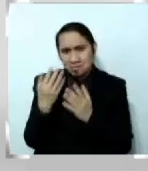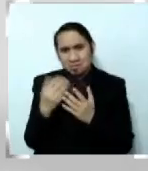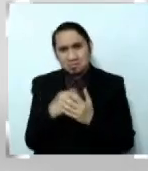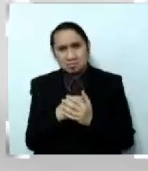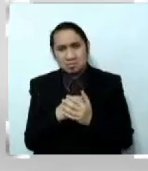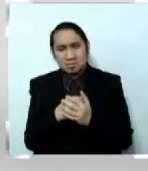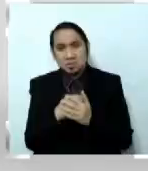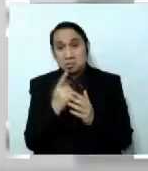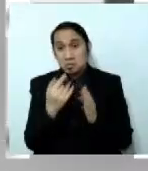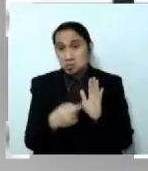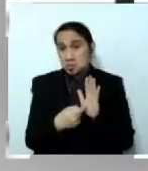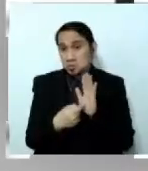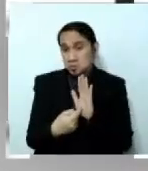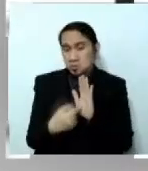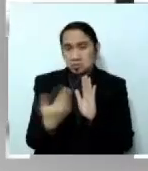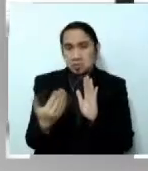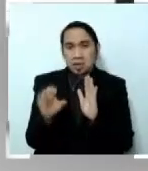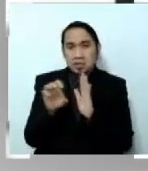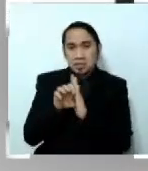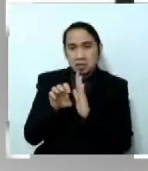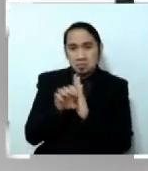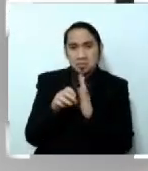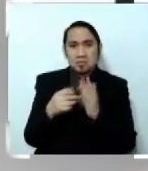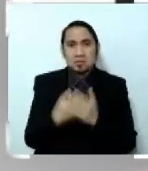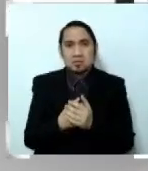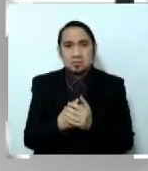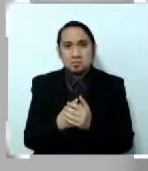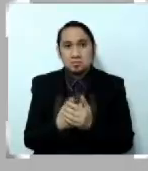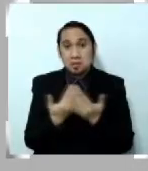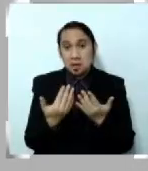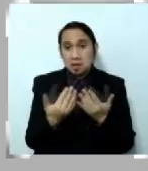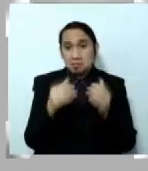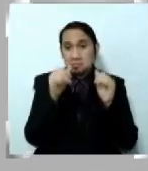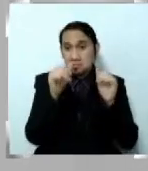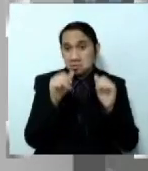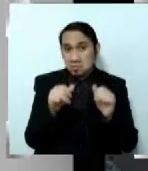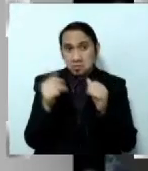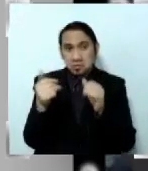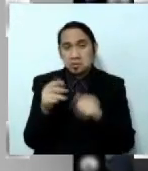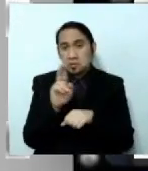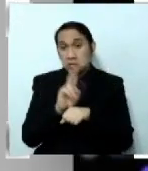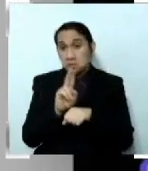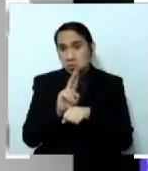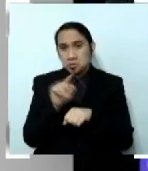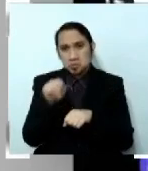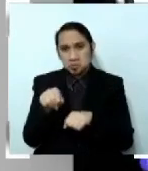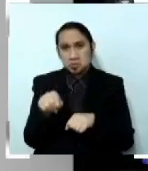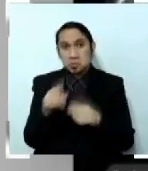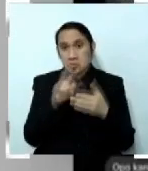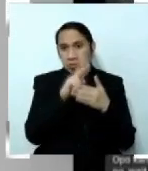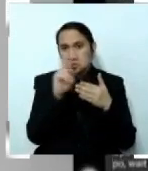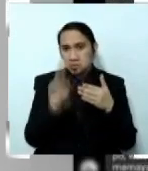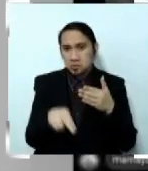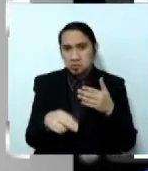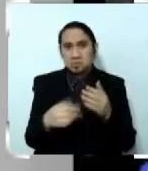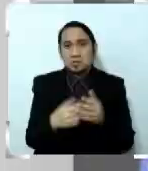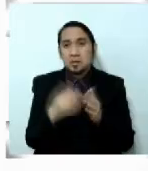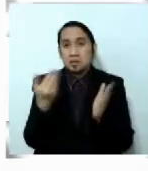ito ng mga screenshots ng mga kliyente na nakabiyahe gamit ang kanilang RT-PCR test result bilang